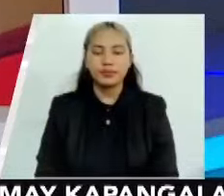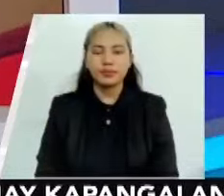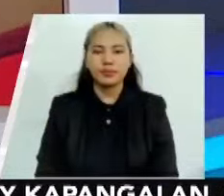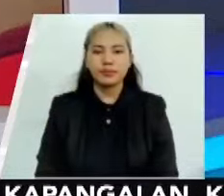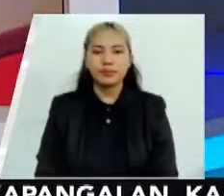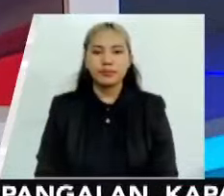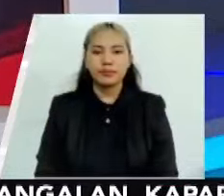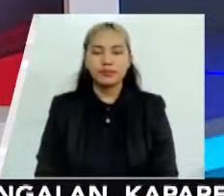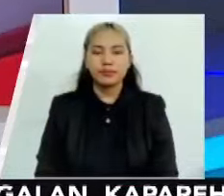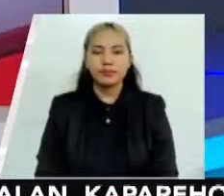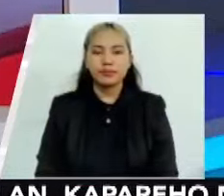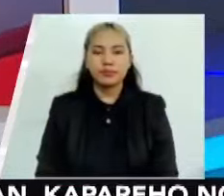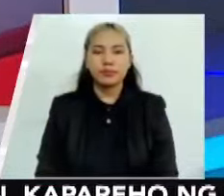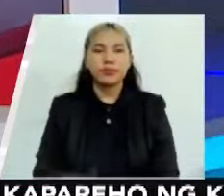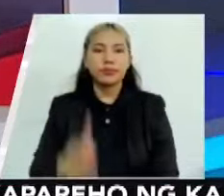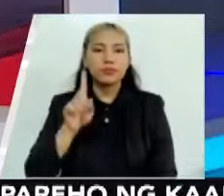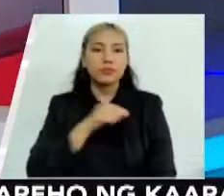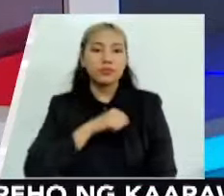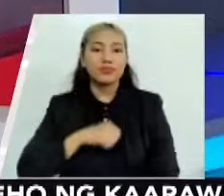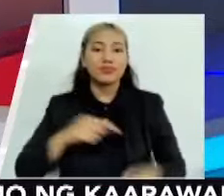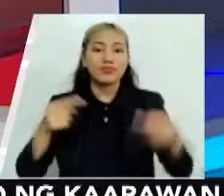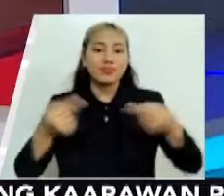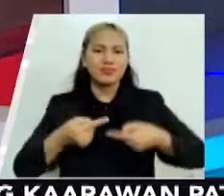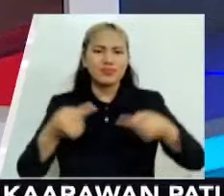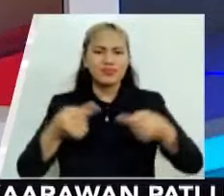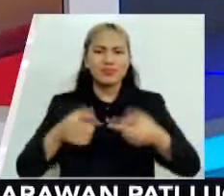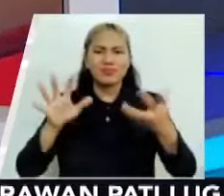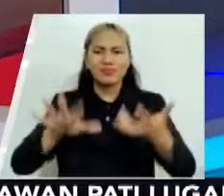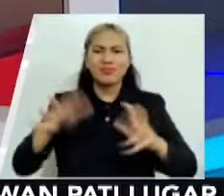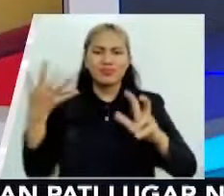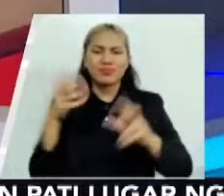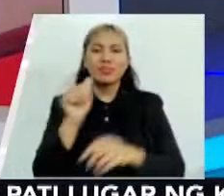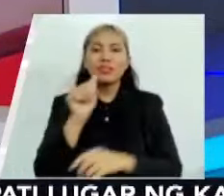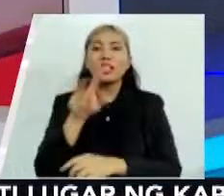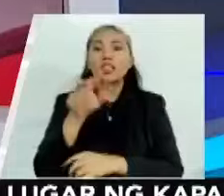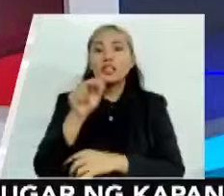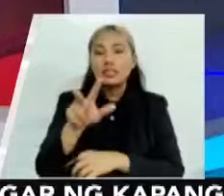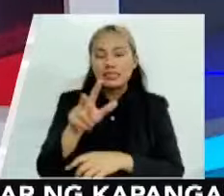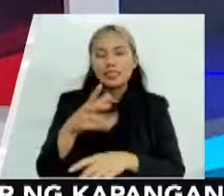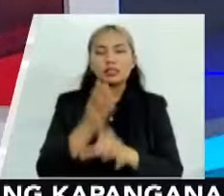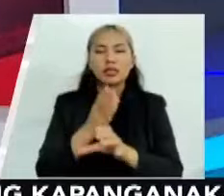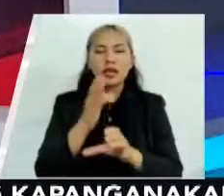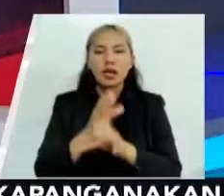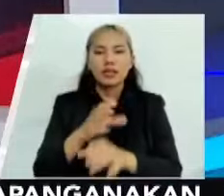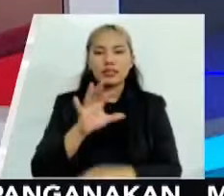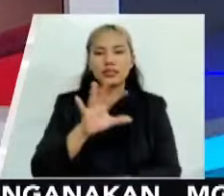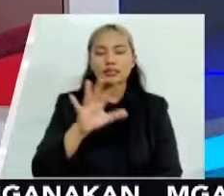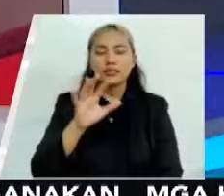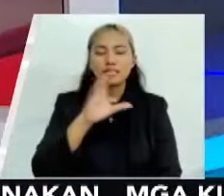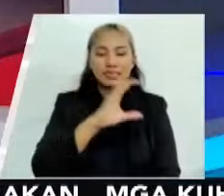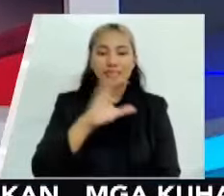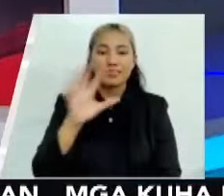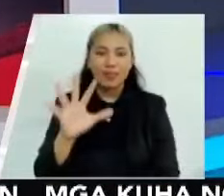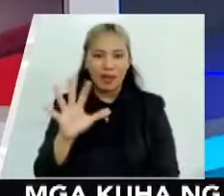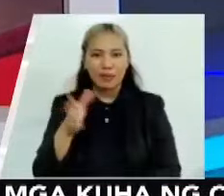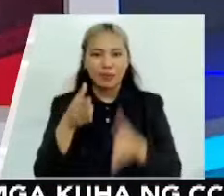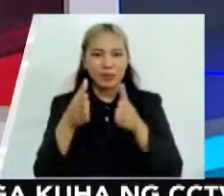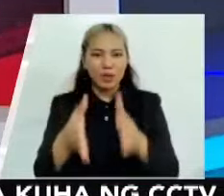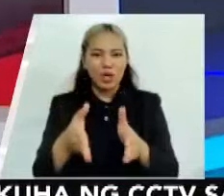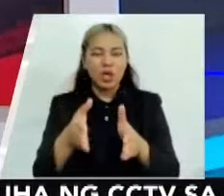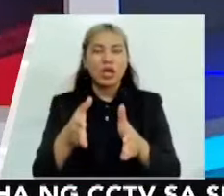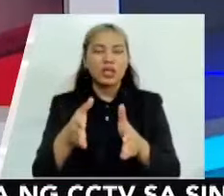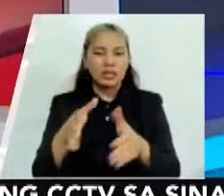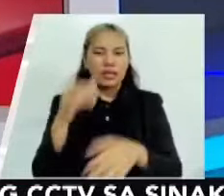Isang sugatan sa karambola ng 13 sasakyan sa C5 Road sa Taguig kagabi. Ang ugat ng disgrasya, truck na